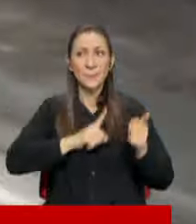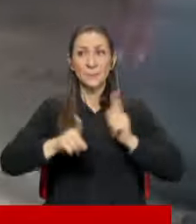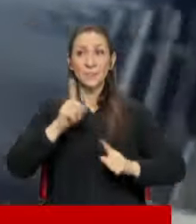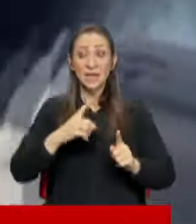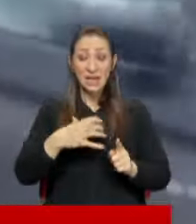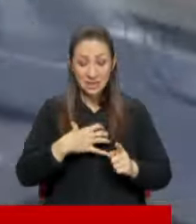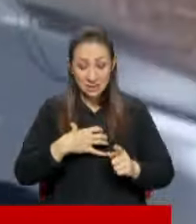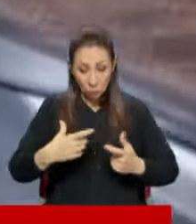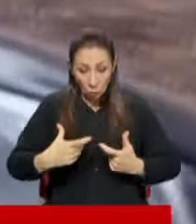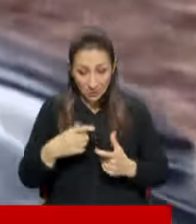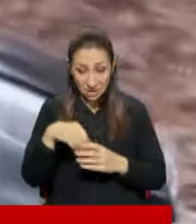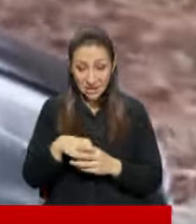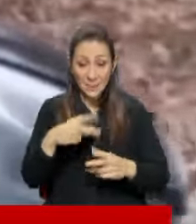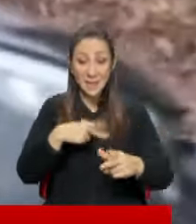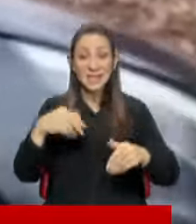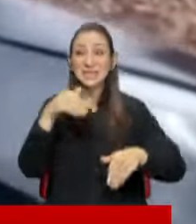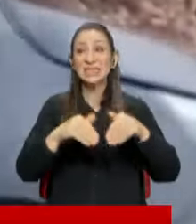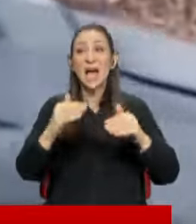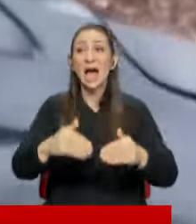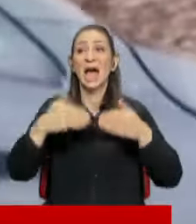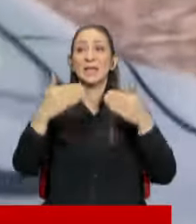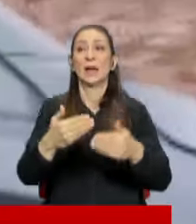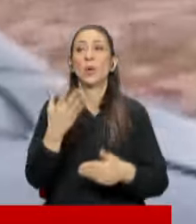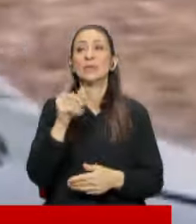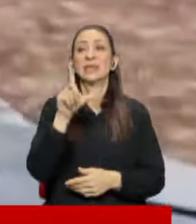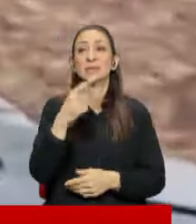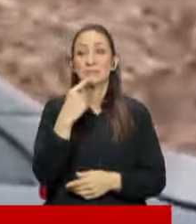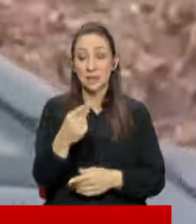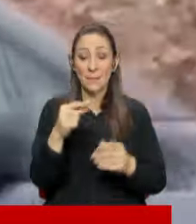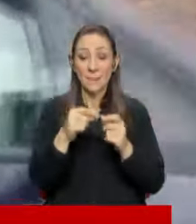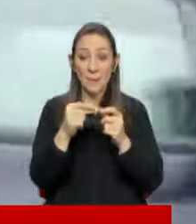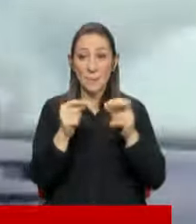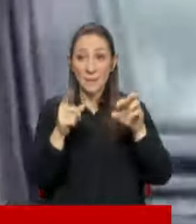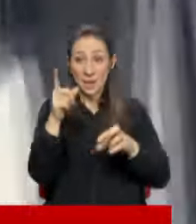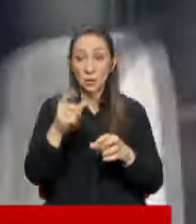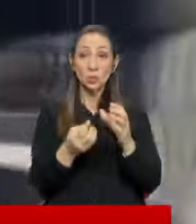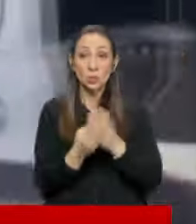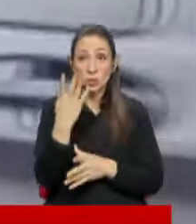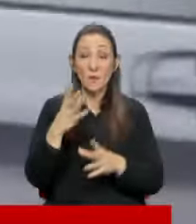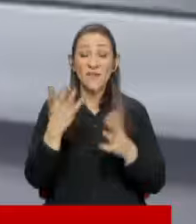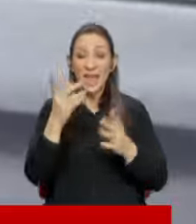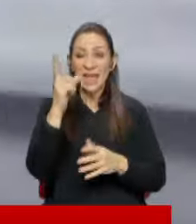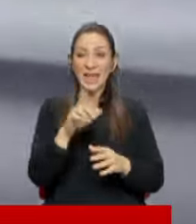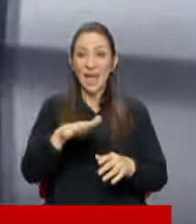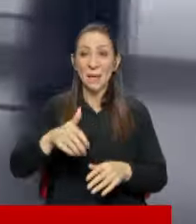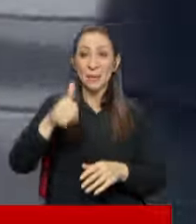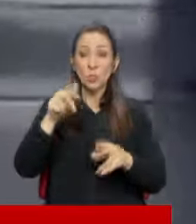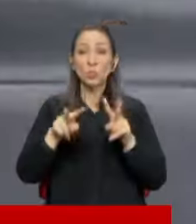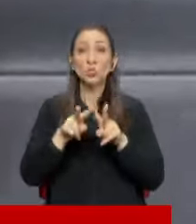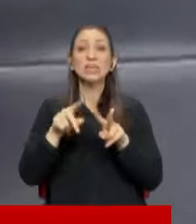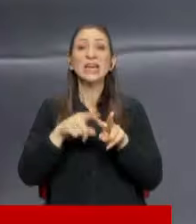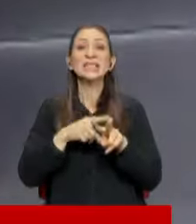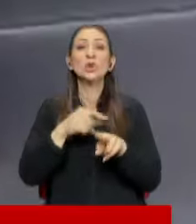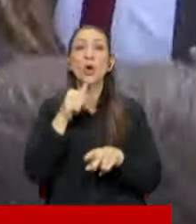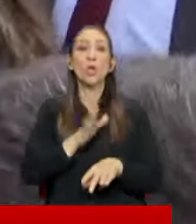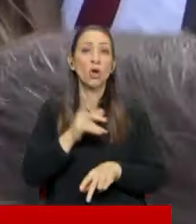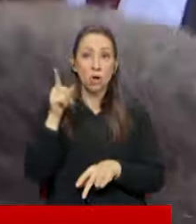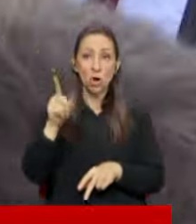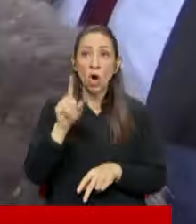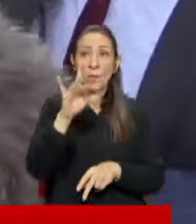can güvenliği için yerel seçimlerin ertelenmesini istedi. Büyük Birlik Partisi'nin kurucusu ve ilk genel başkanı Muhsin